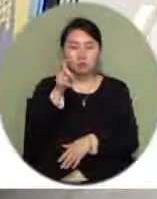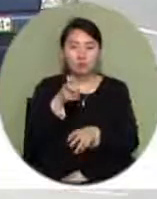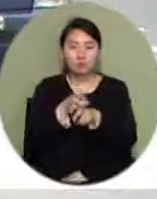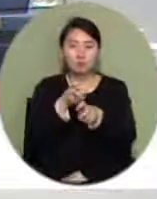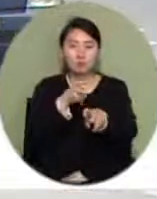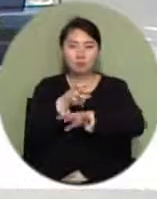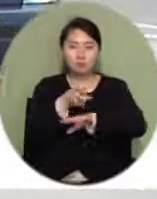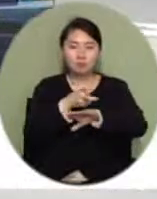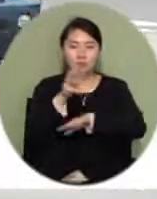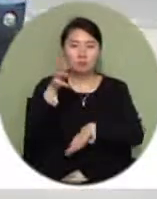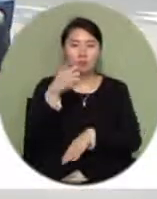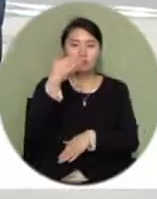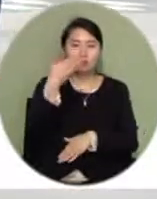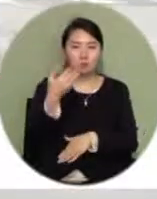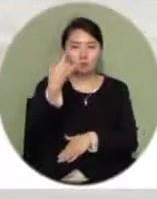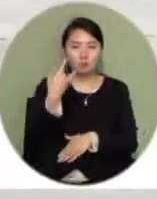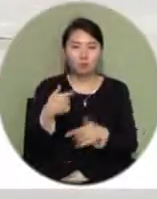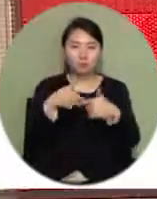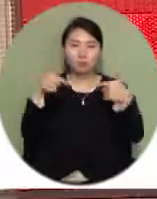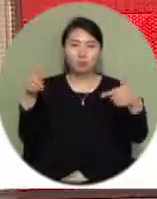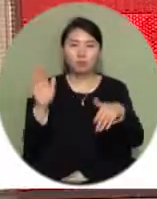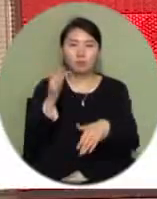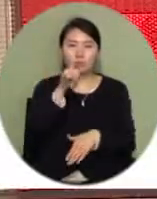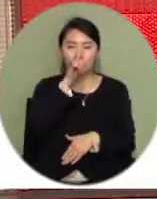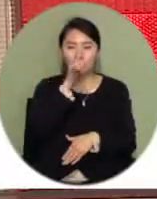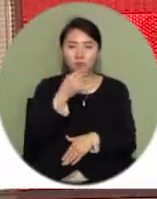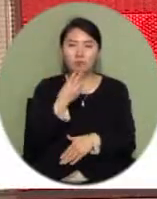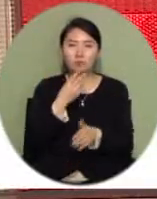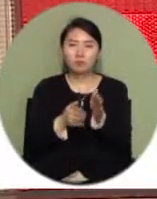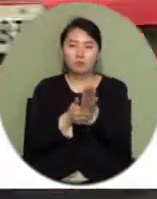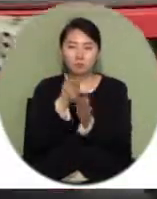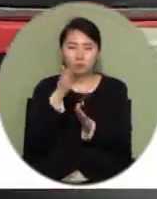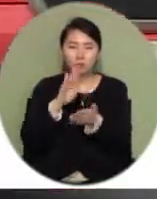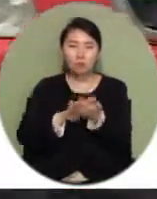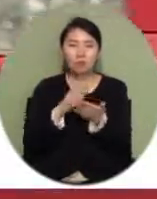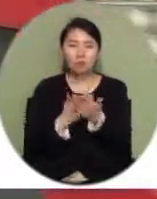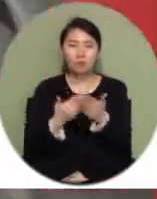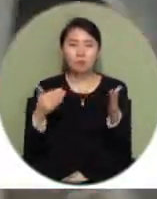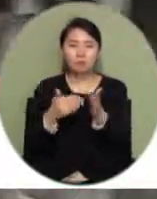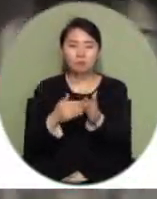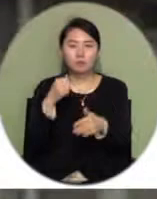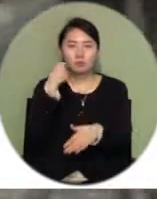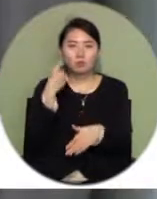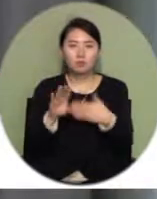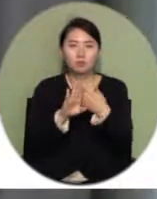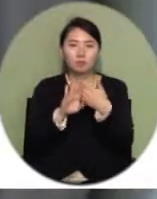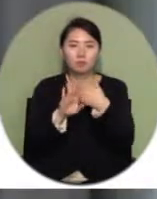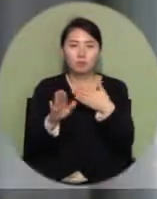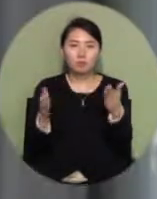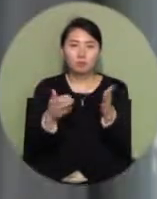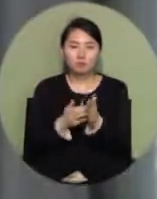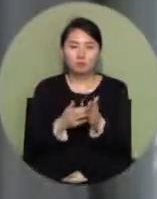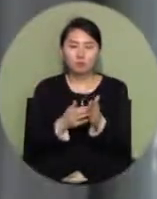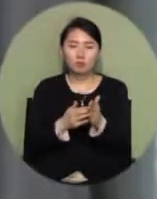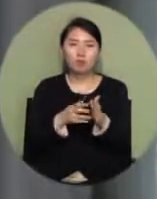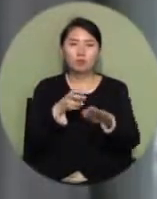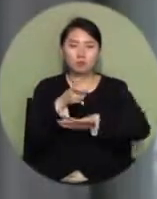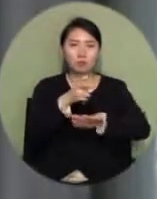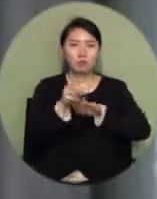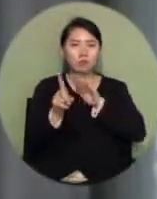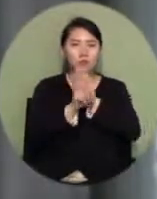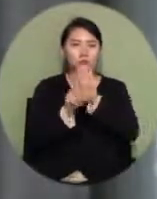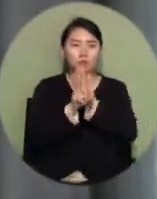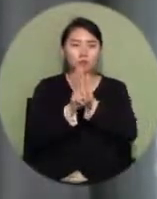노선에서 89회 운행을 늘렸습니다. 서울시는 공사가 끝나는 다음 달 하순까지 가급적